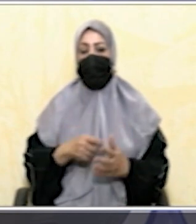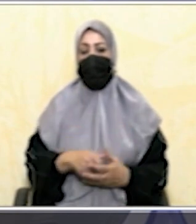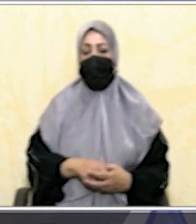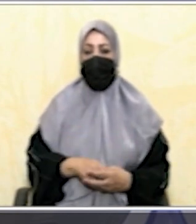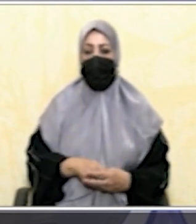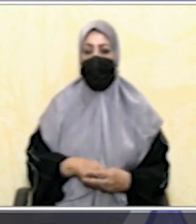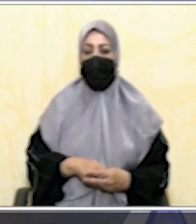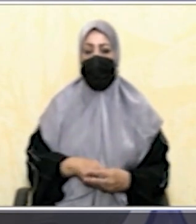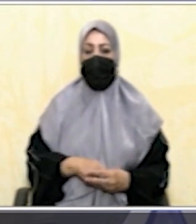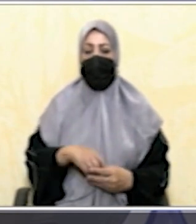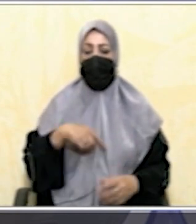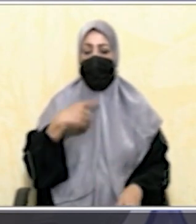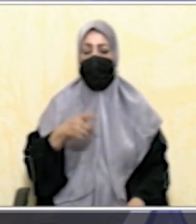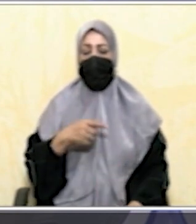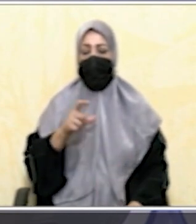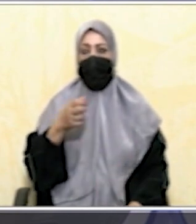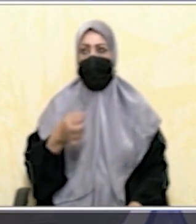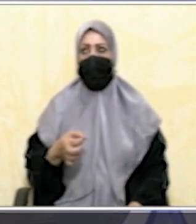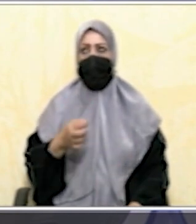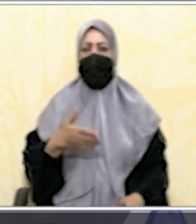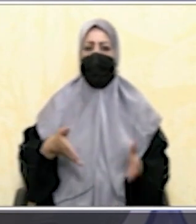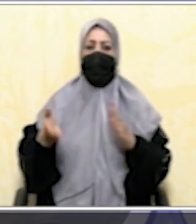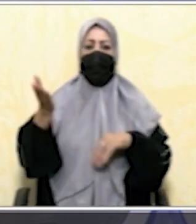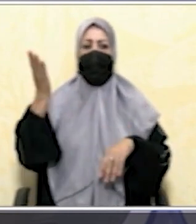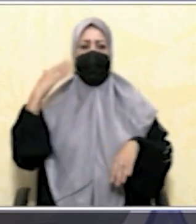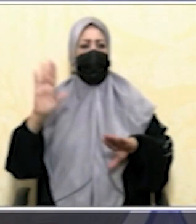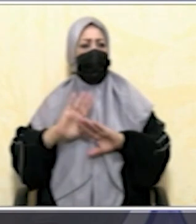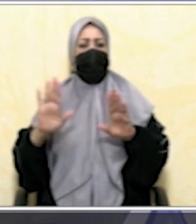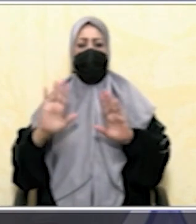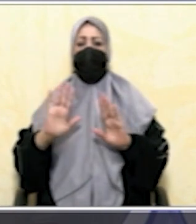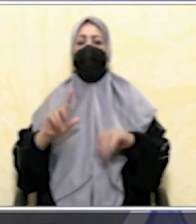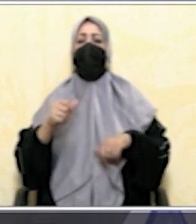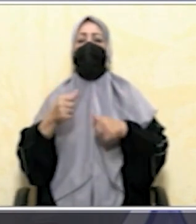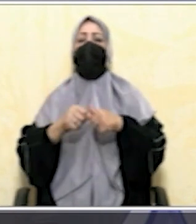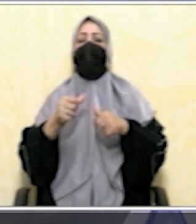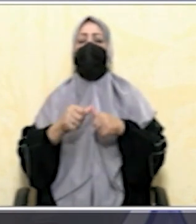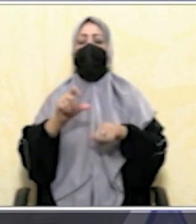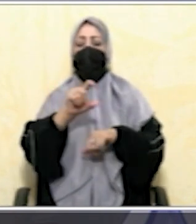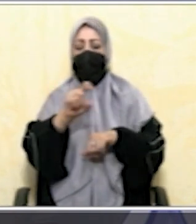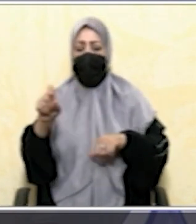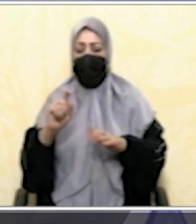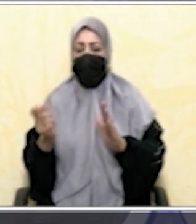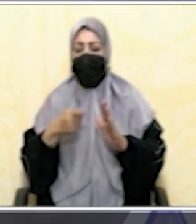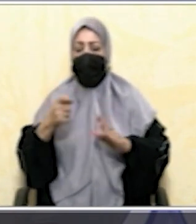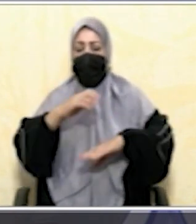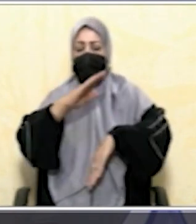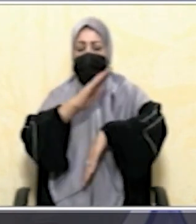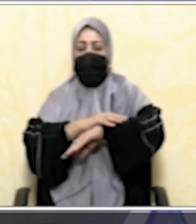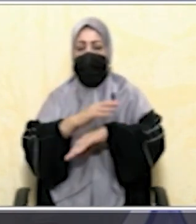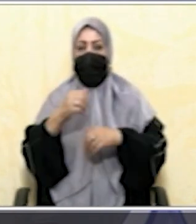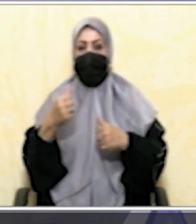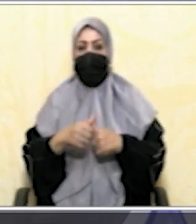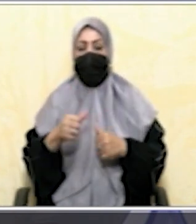مبلغا زهيدا والان تساوي مبلغا كبيرا لا اذا كتبوا ليه الذهب بيعطيها الليره الذهب او قيمتها الان وقت السداد